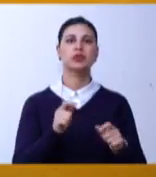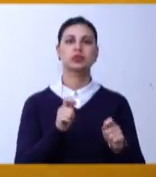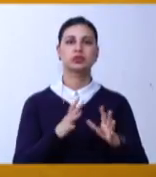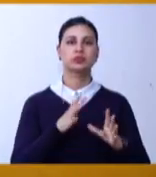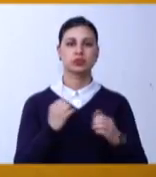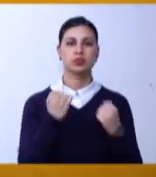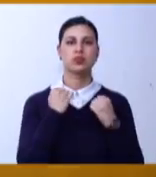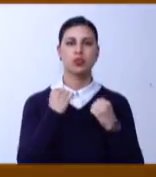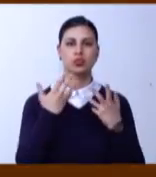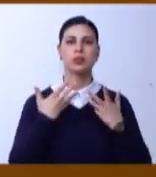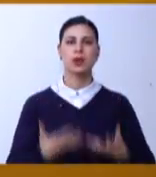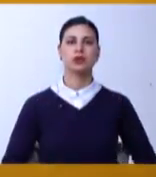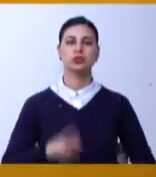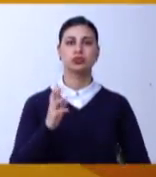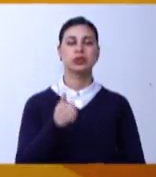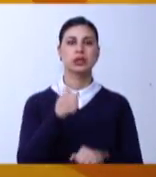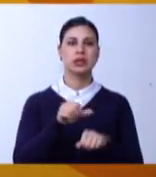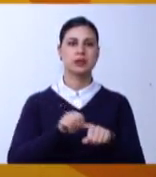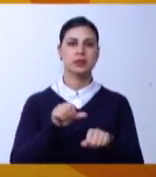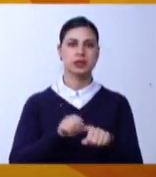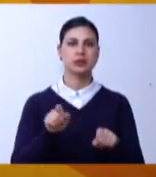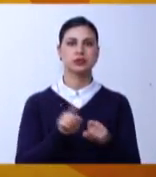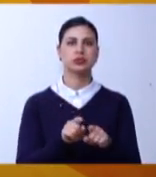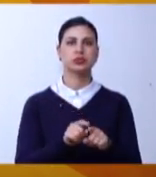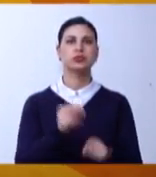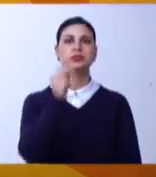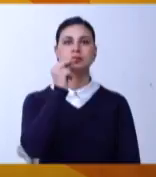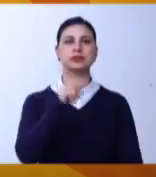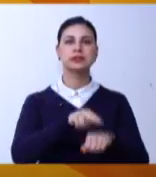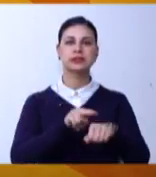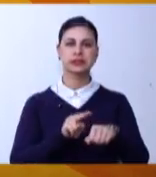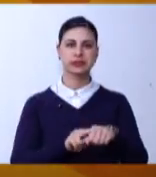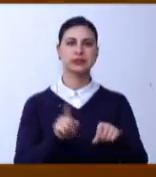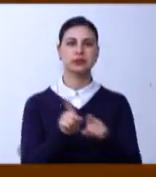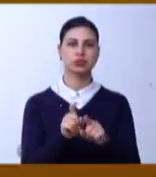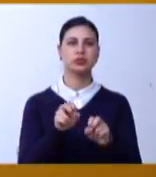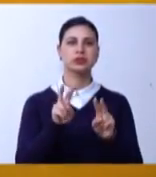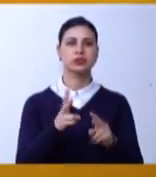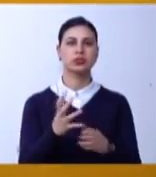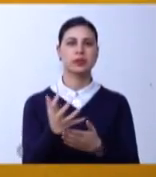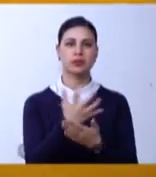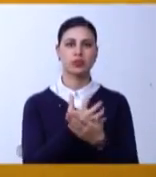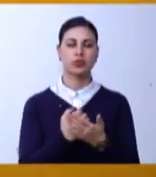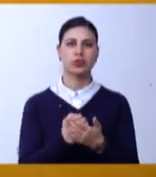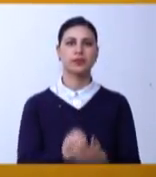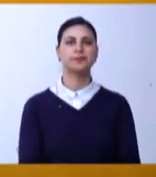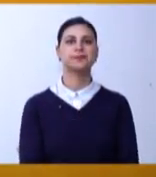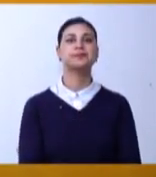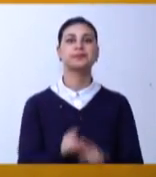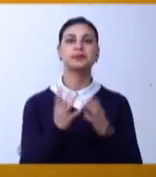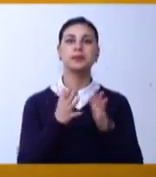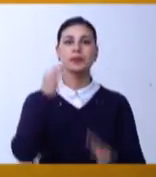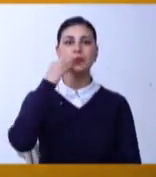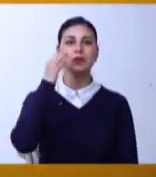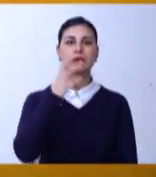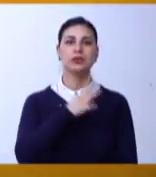და გამოცდილი ფეხსაცმელი. მოიმარაგეთ მწებავი სალბები, ეგრეთ წოდებული ლეიკოპლასტირი. კიდევ უფრო გაზრდეთ ნახშირწყლების